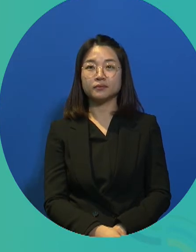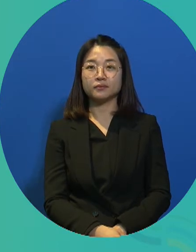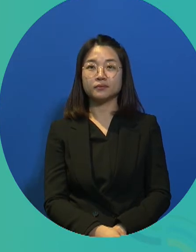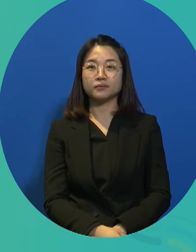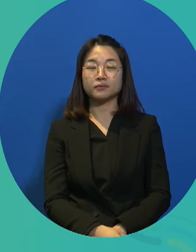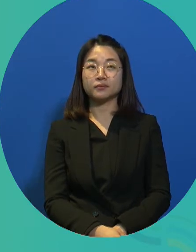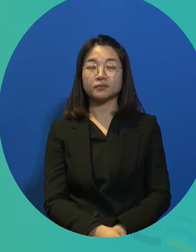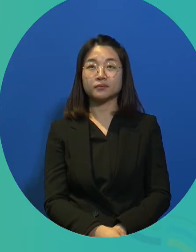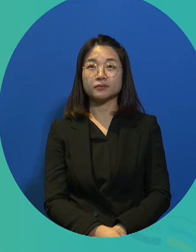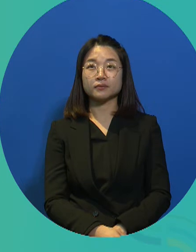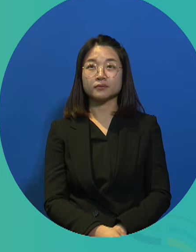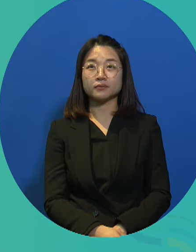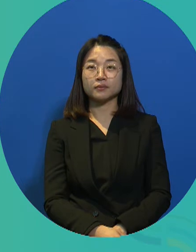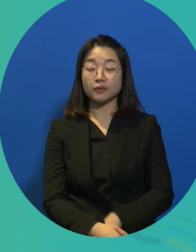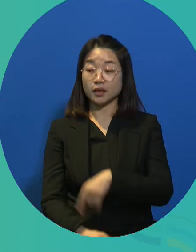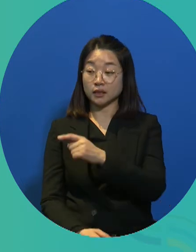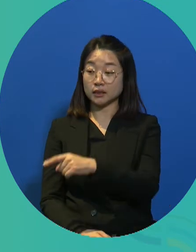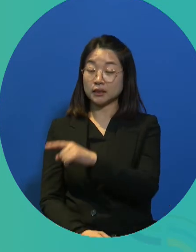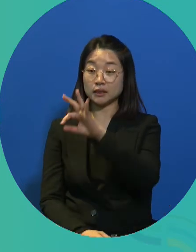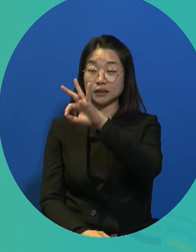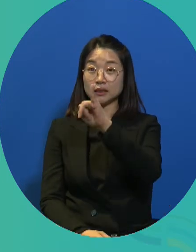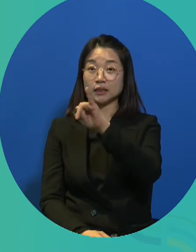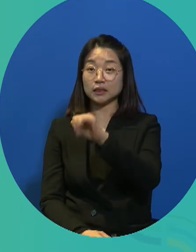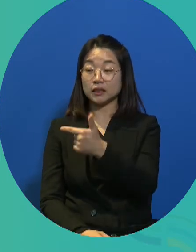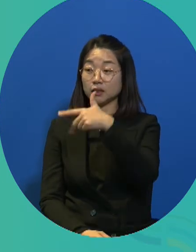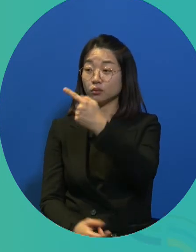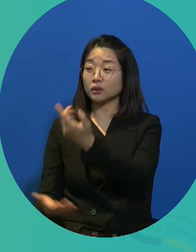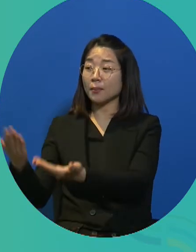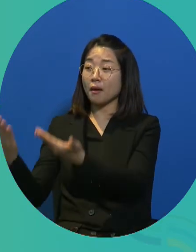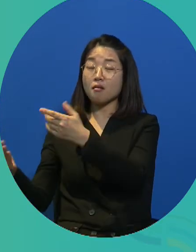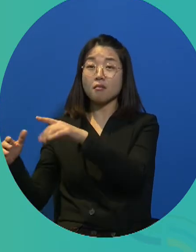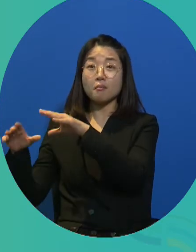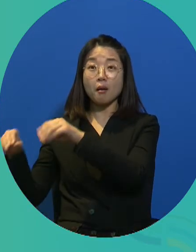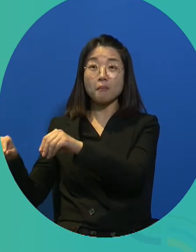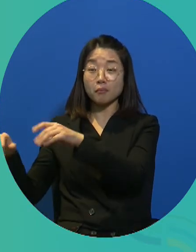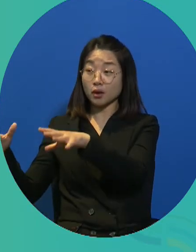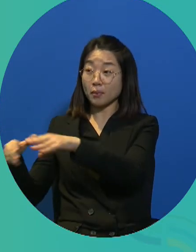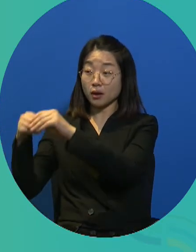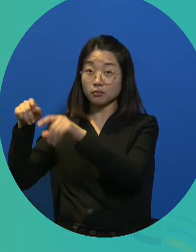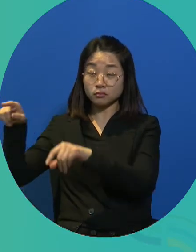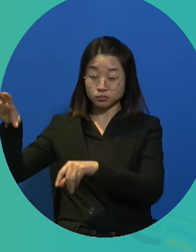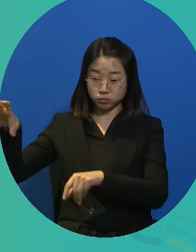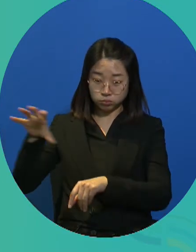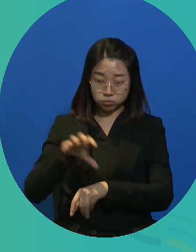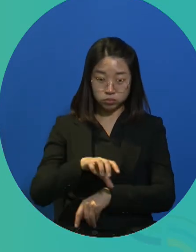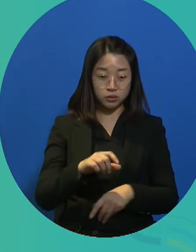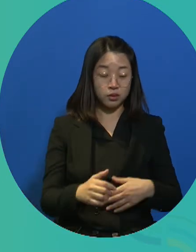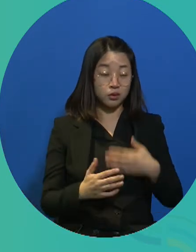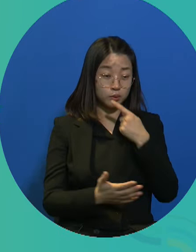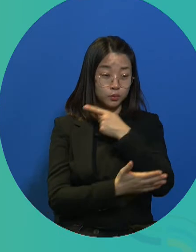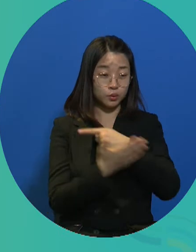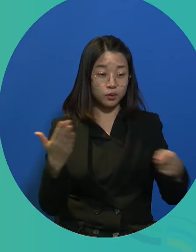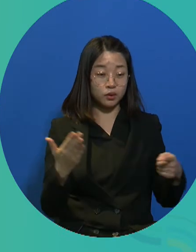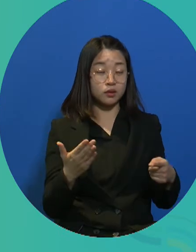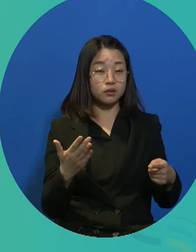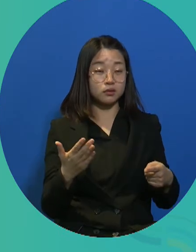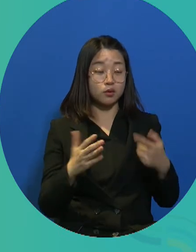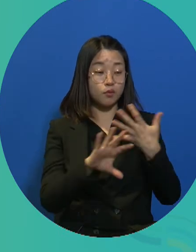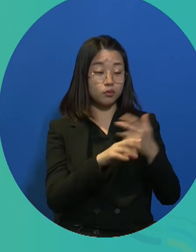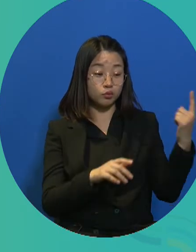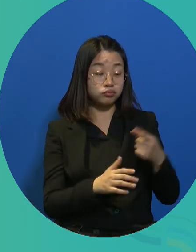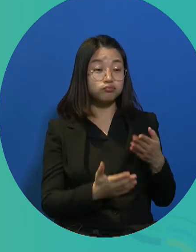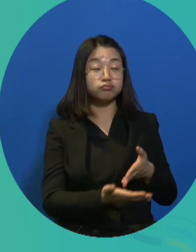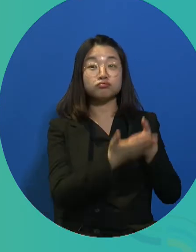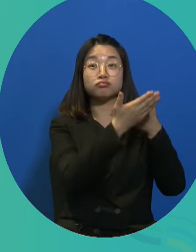그 인종차별철폐 협약에 위반된다라는 판결을 받아서 그 건에 관련해서 이제 손해배상 청구, 국가배상 청구를